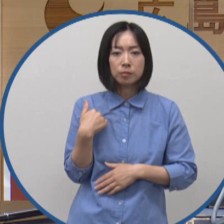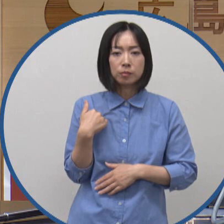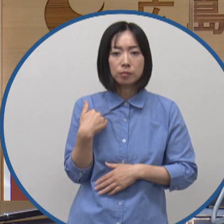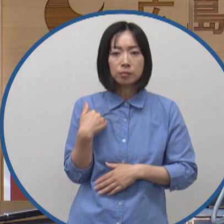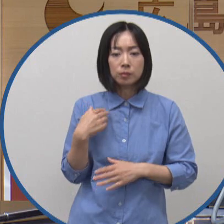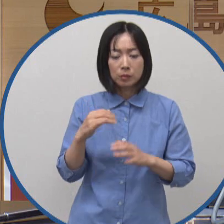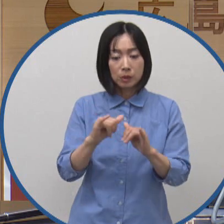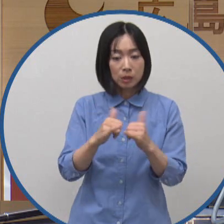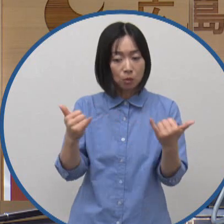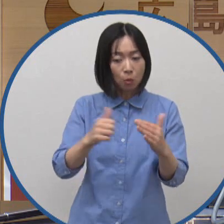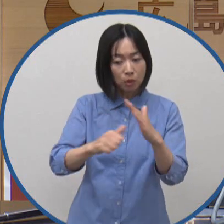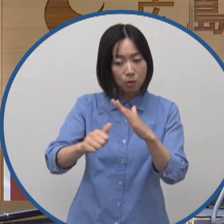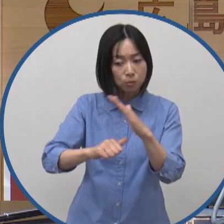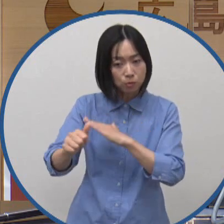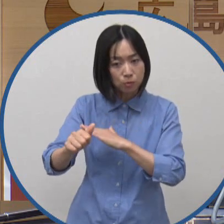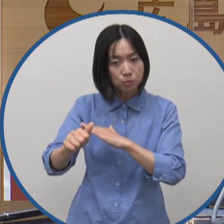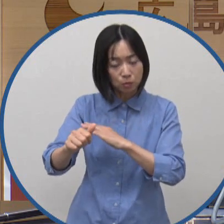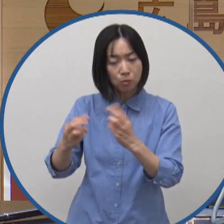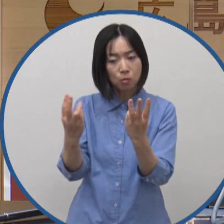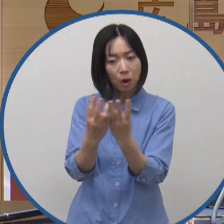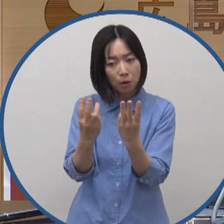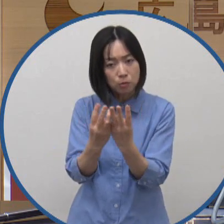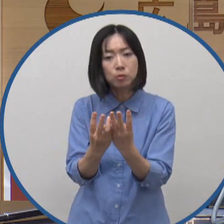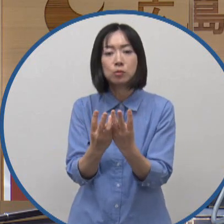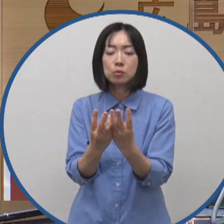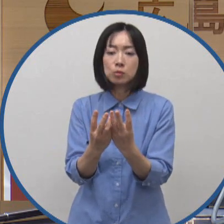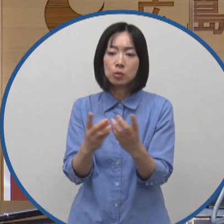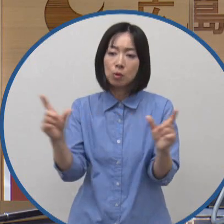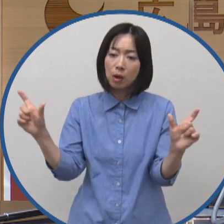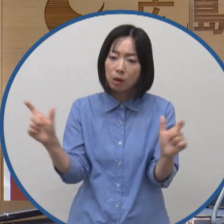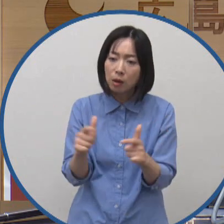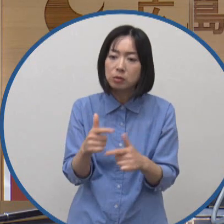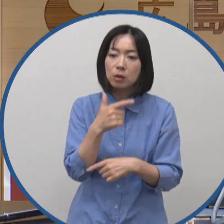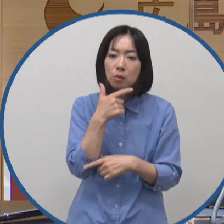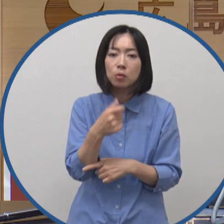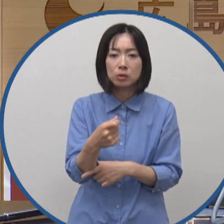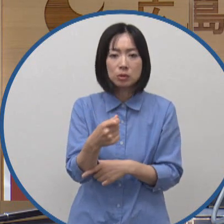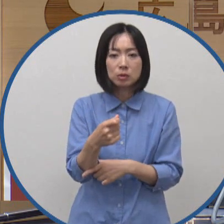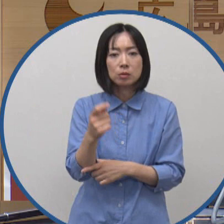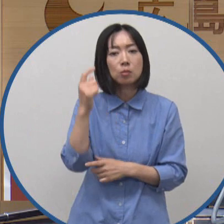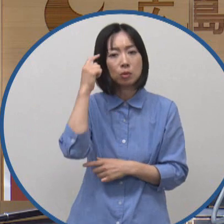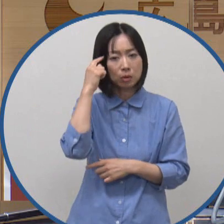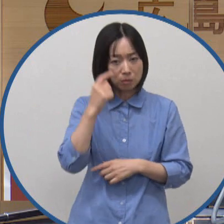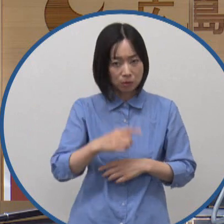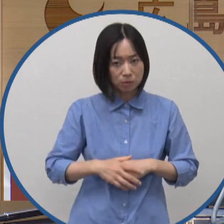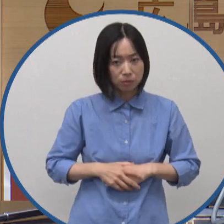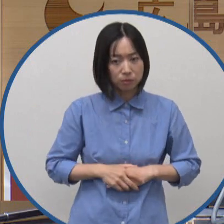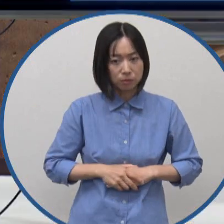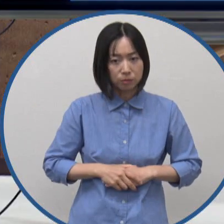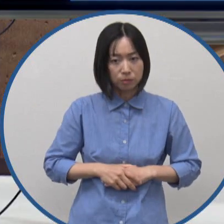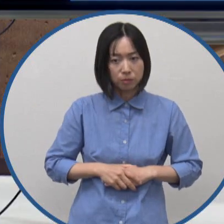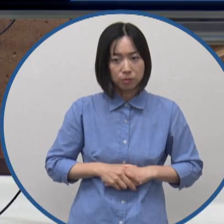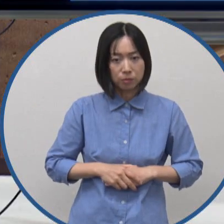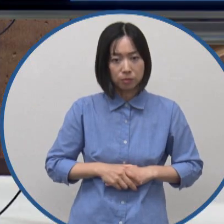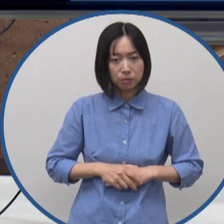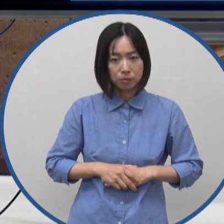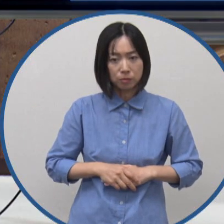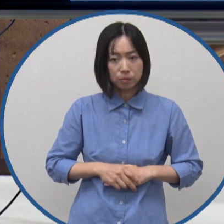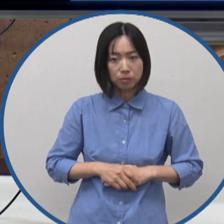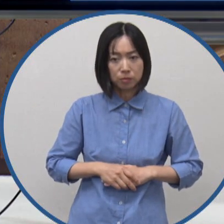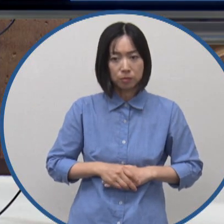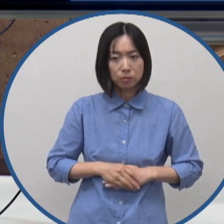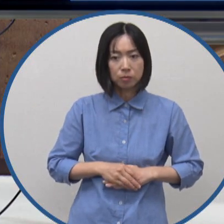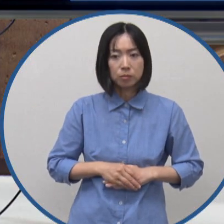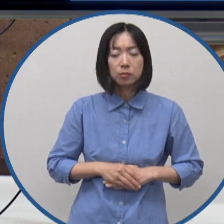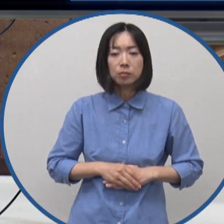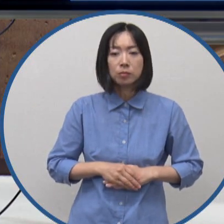人手のレベルを下げていくようにですね、お願いをしたいと思っているところであります。 あと